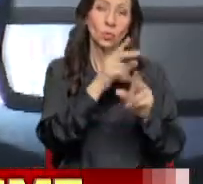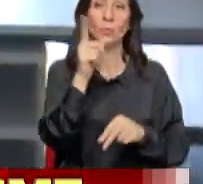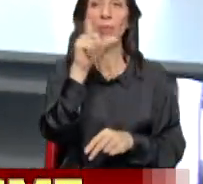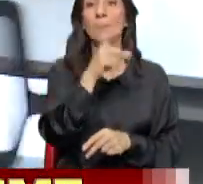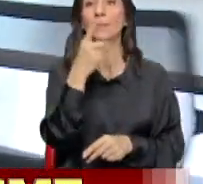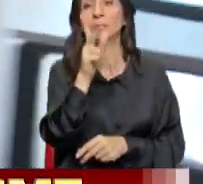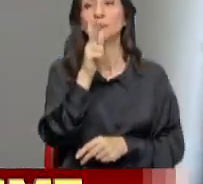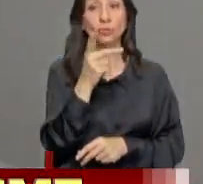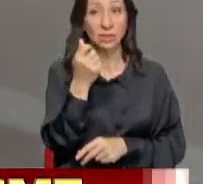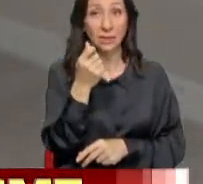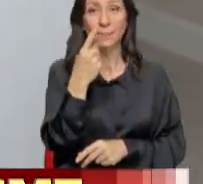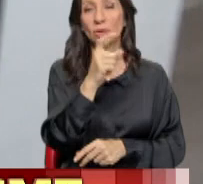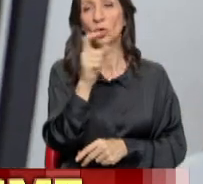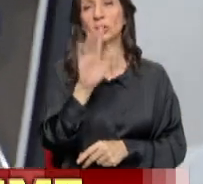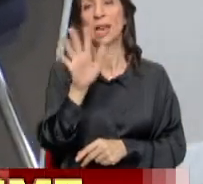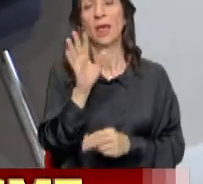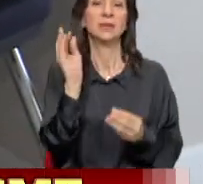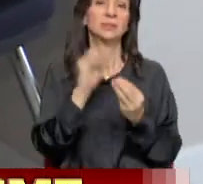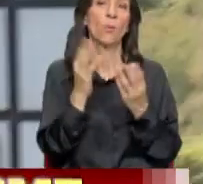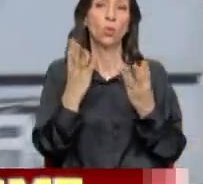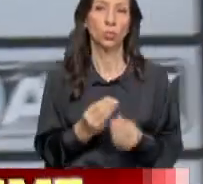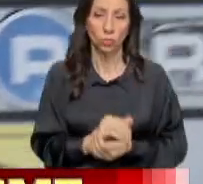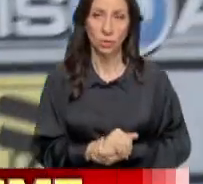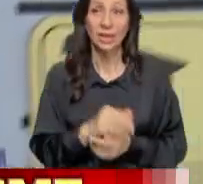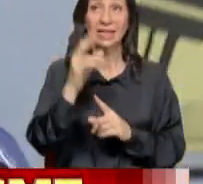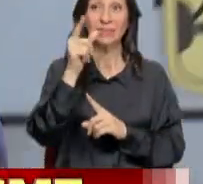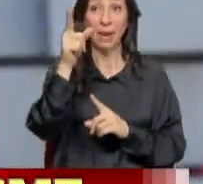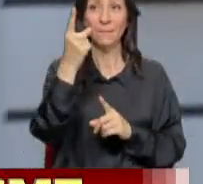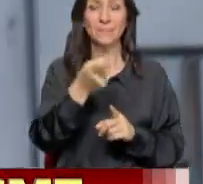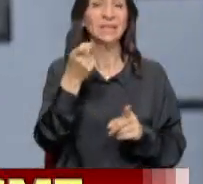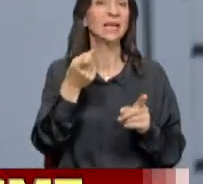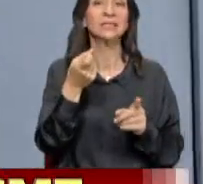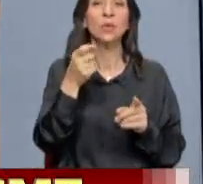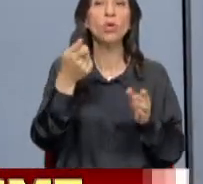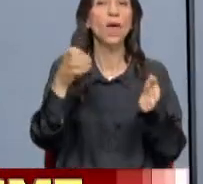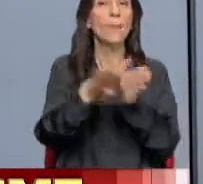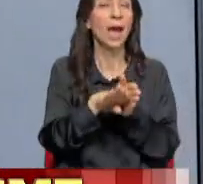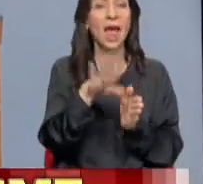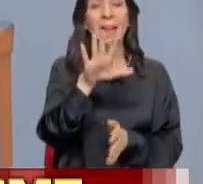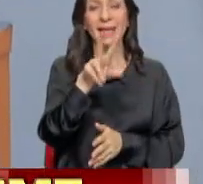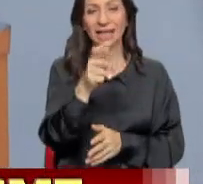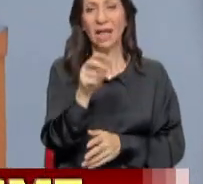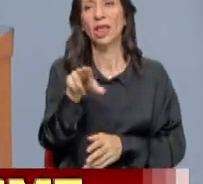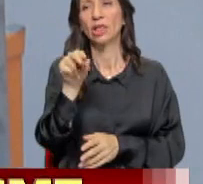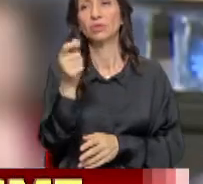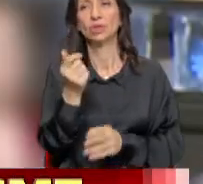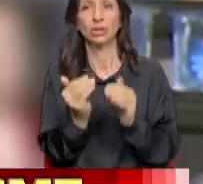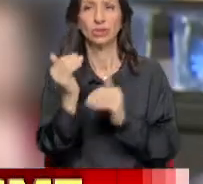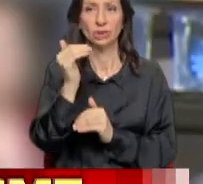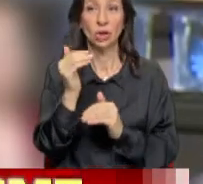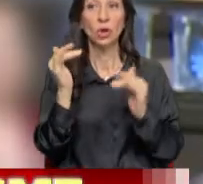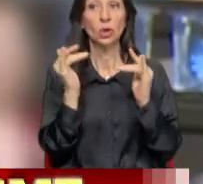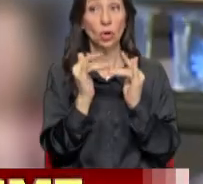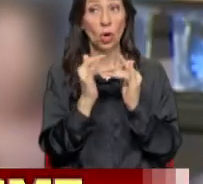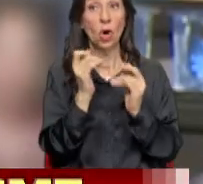ücreti 1300 liradan 1950 liraya yükseldi. İspark'ın bir saatlik ücreti de 52 liradan 70 liraya çıktı.